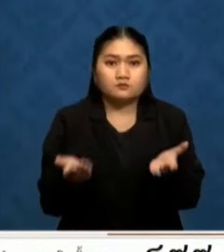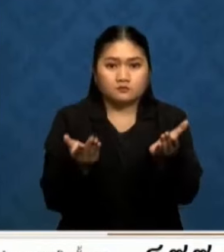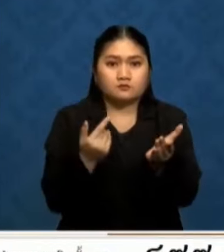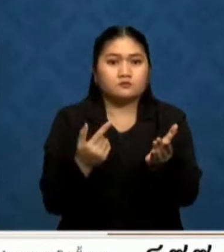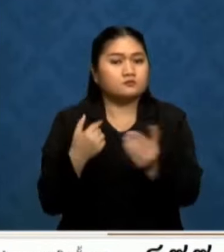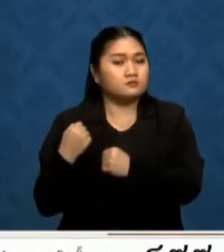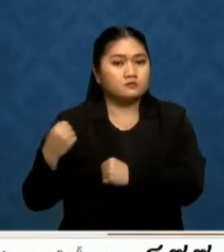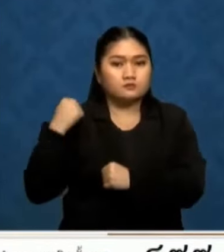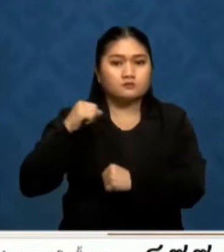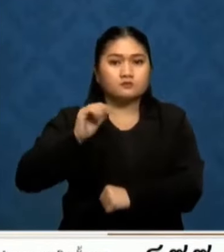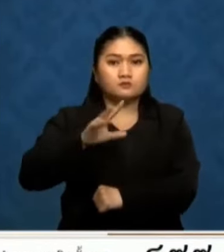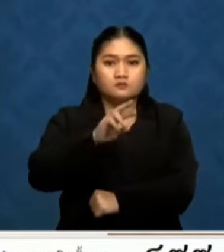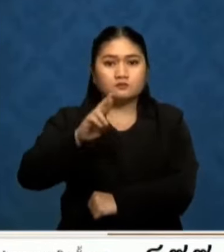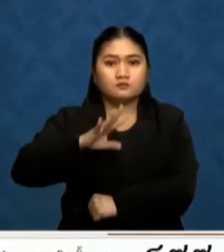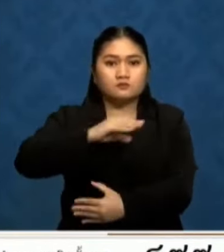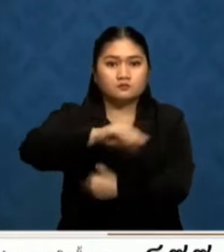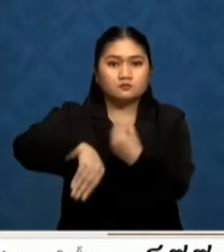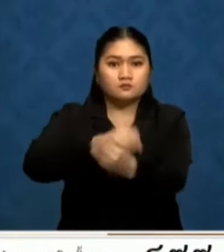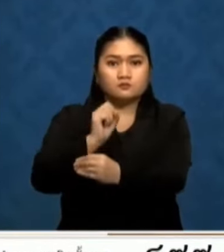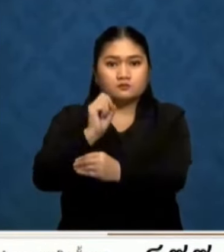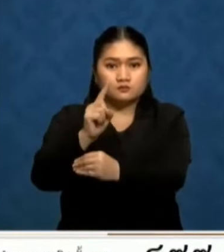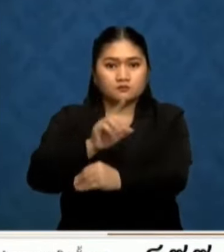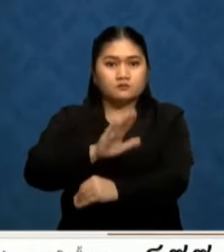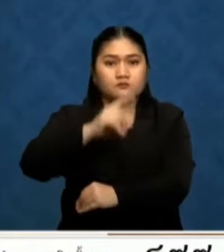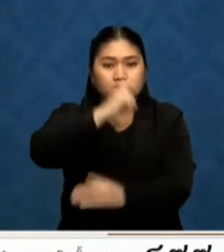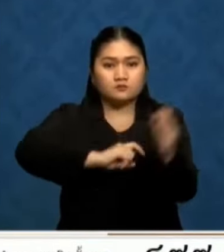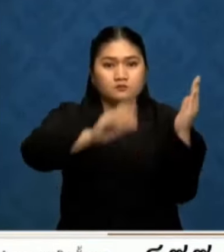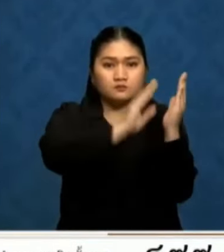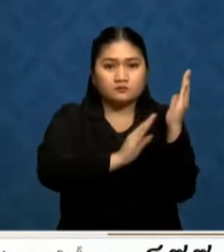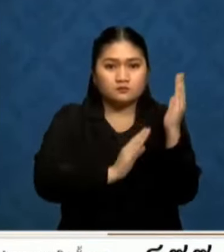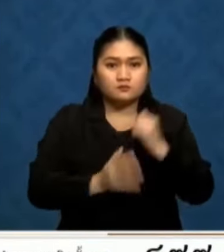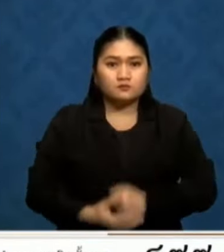และส้างคามเข้มแข็งของระบบเศษฐกิจของประเทศ